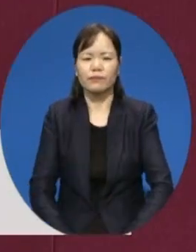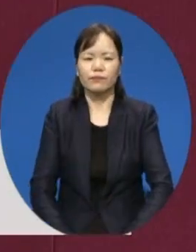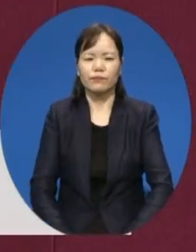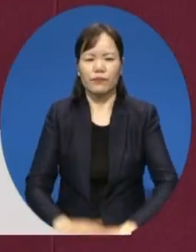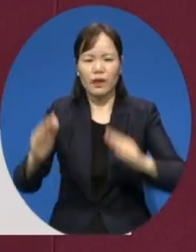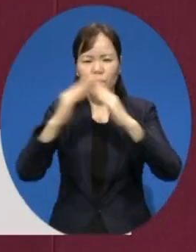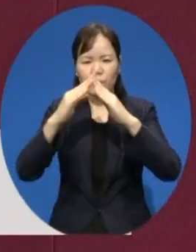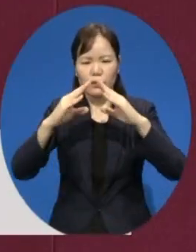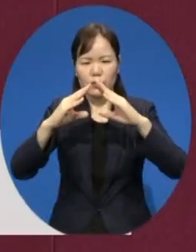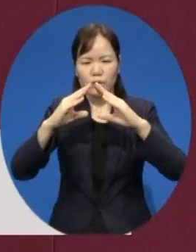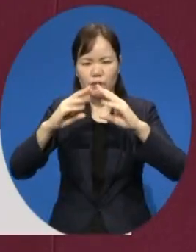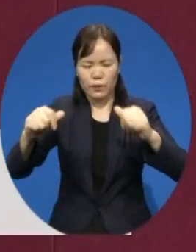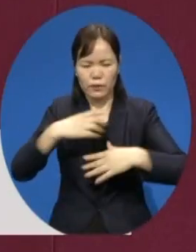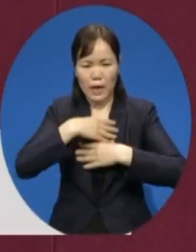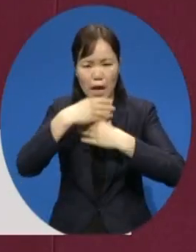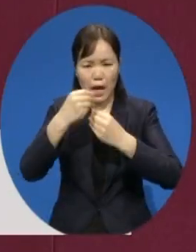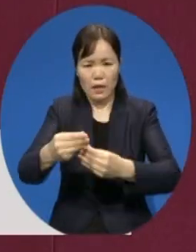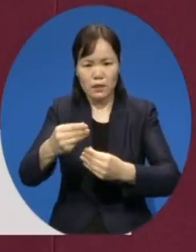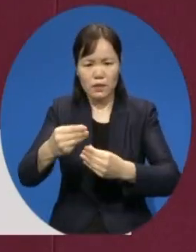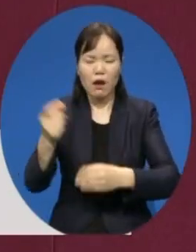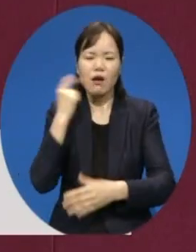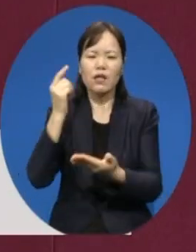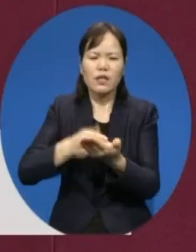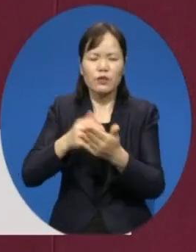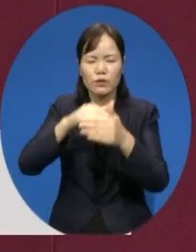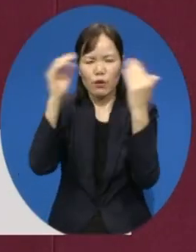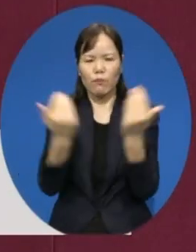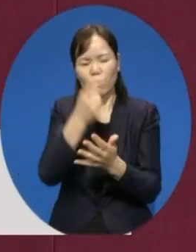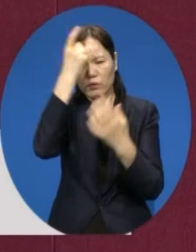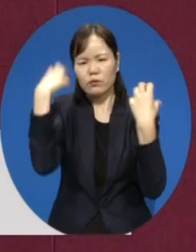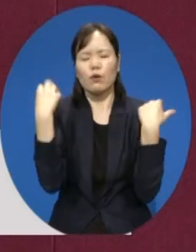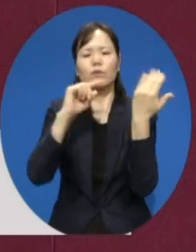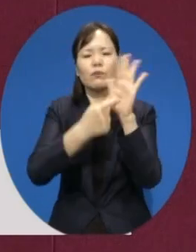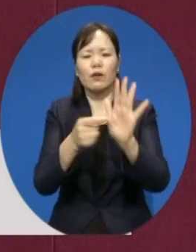부동산 안정된다는 가짜뉴스 다 정부가 만드는 거 아닙니까?